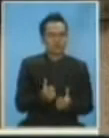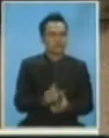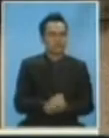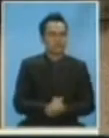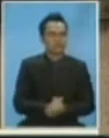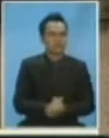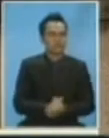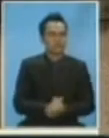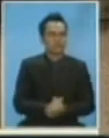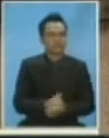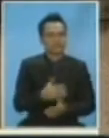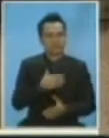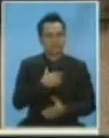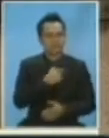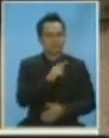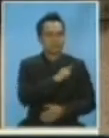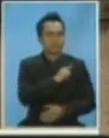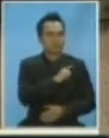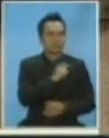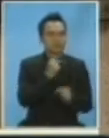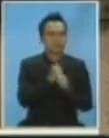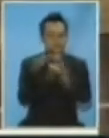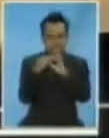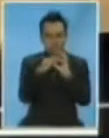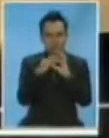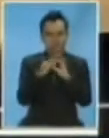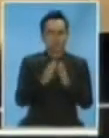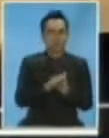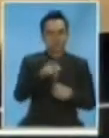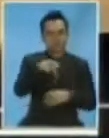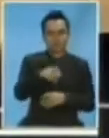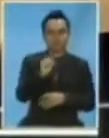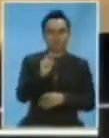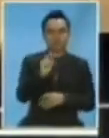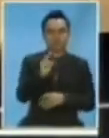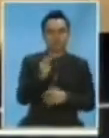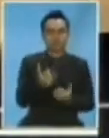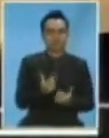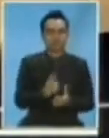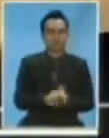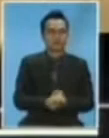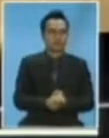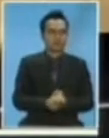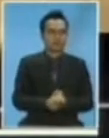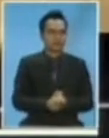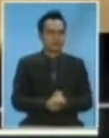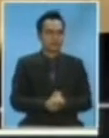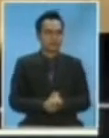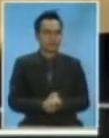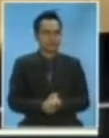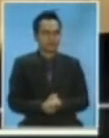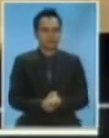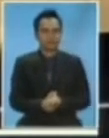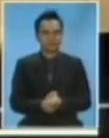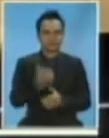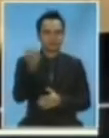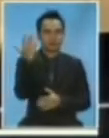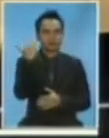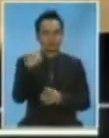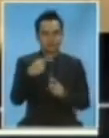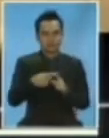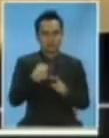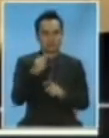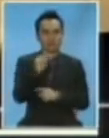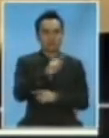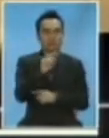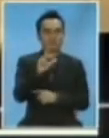ารถรับฟังได้ค่ะด้านคุณนิคมนะคะแถลงปิดคดีว่าที่สั่งปิดอภิปรายเพราะการแก้ไขรัฐธรรมนูญครั้งนี้ใช้เ